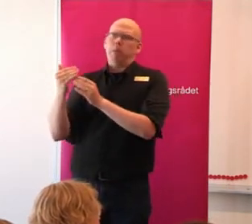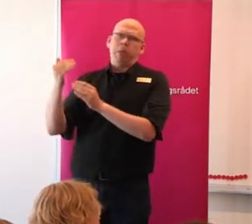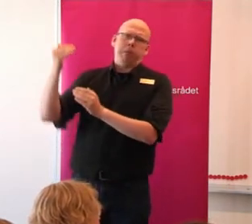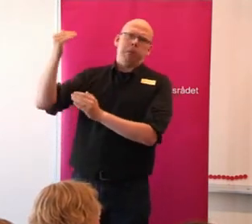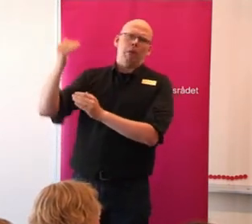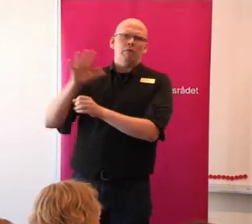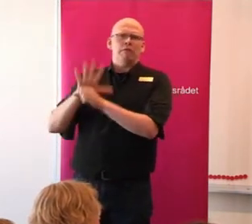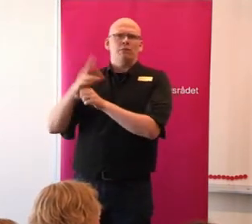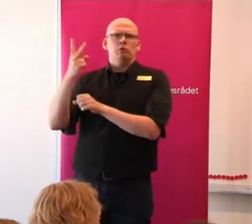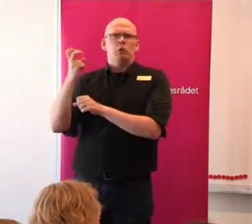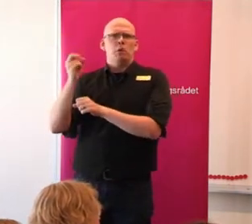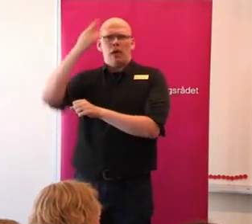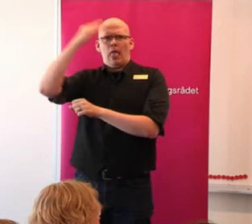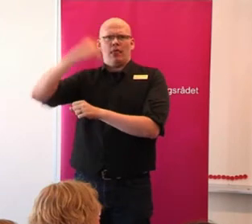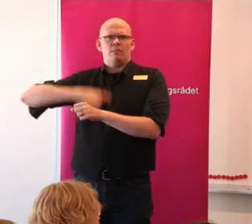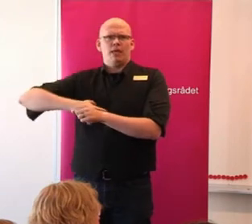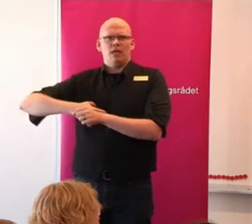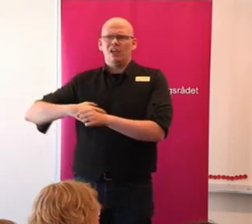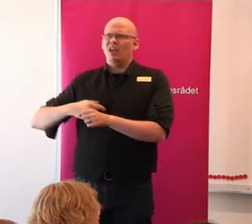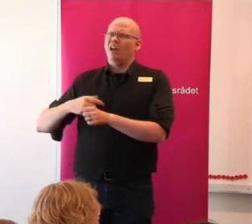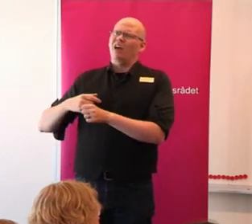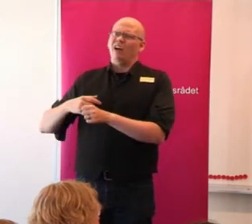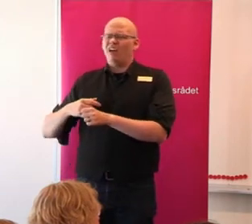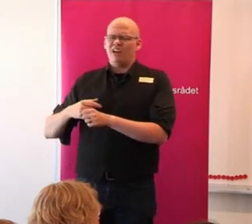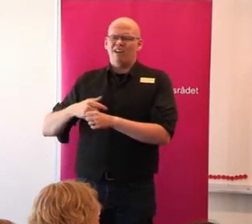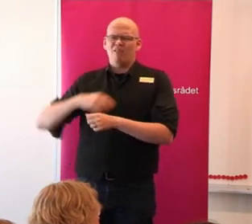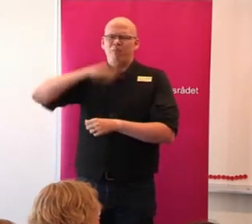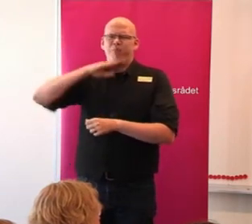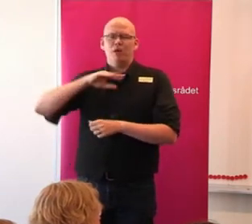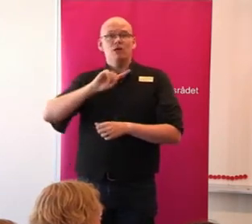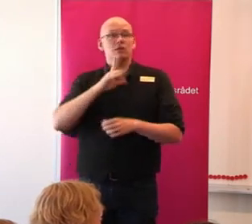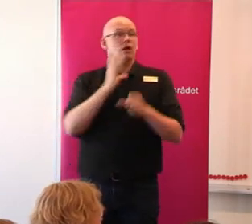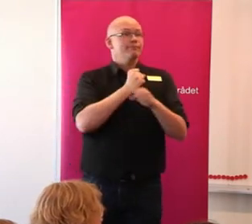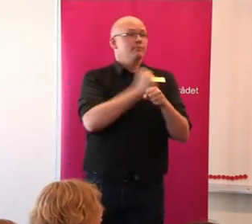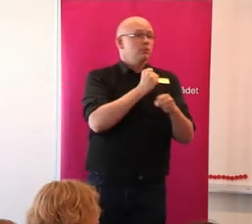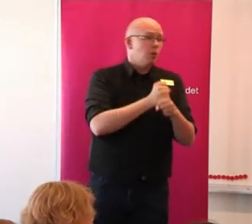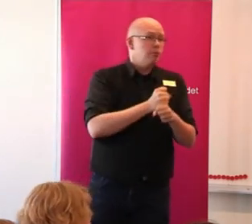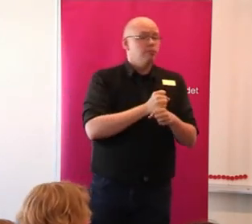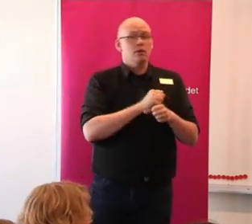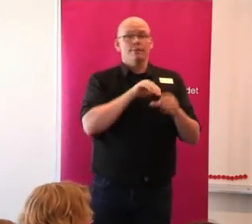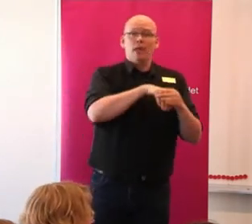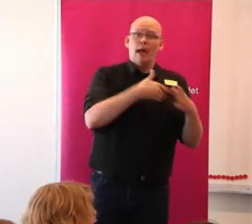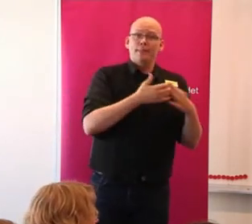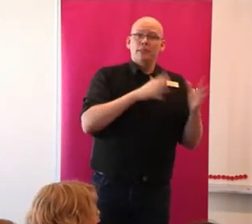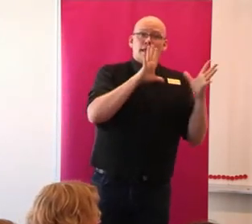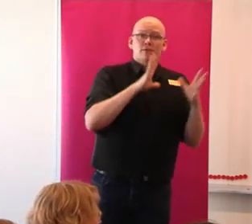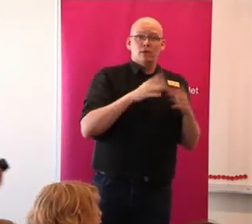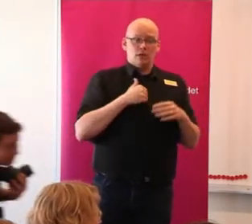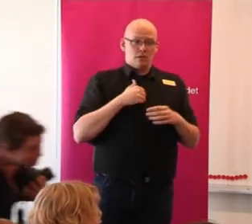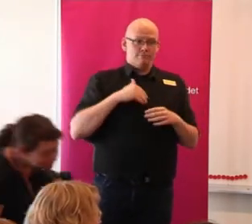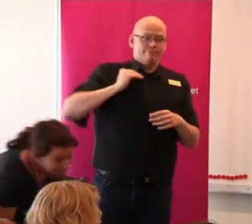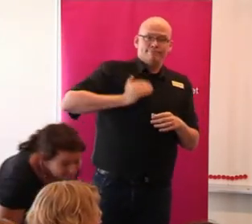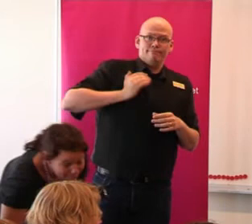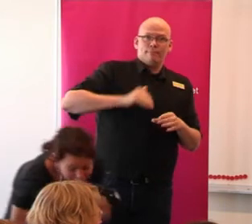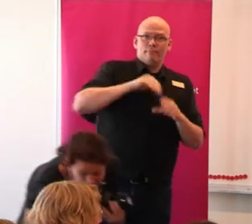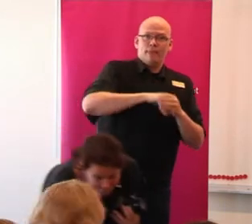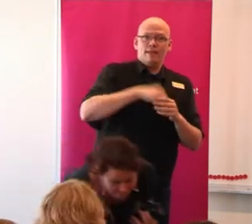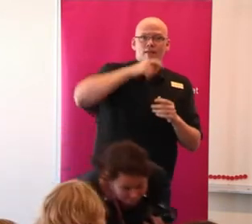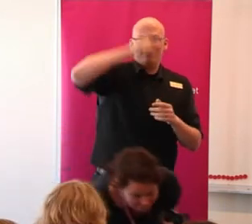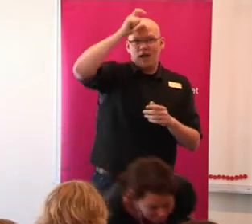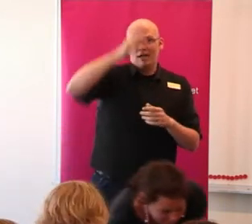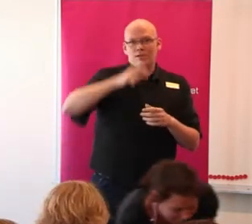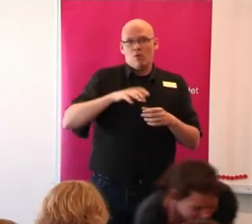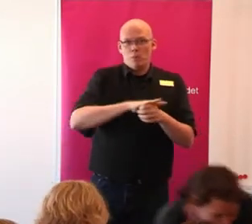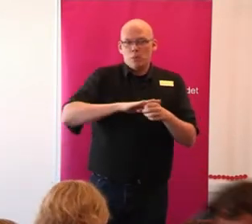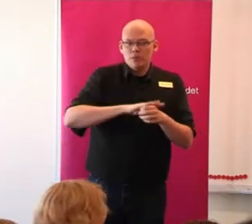15-20 år äldre än en själv. Och sen fick jag ett jobb och så hamnade jag i arbetslivet och engagerade mig fackligt. Och sen så av en slump så hamnade jag in på en folkhögskola och insåg